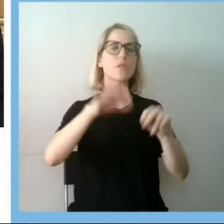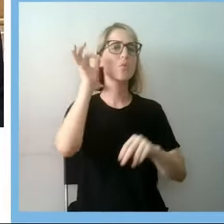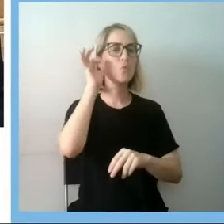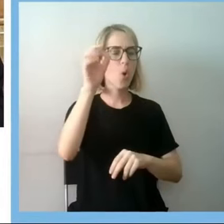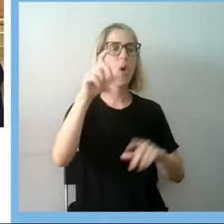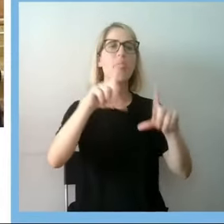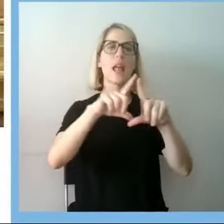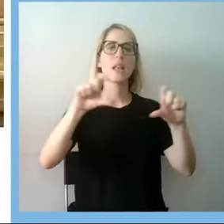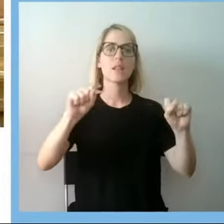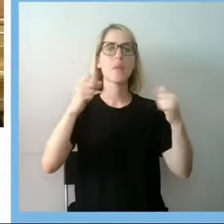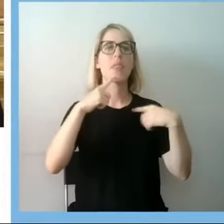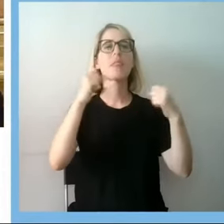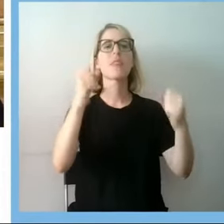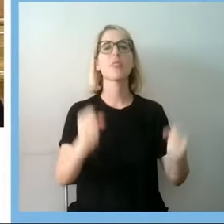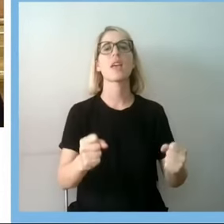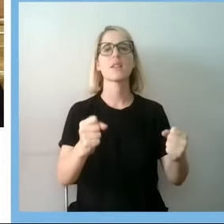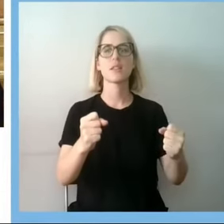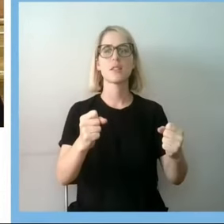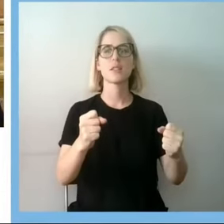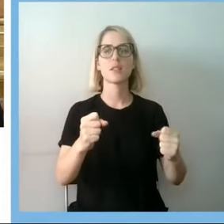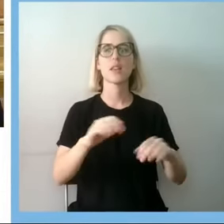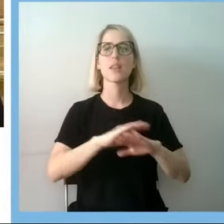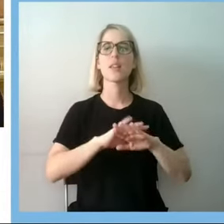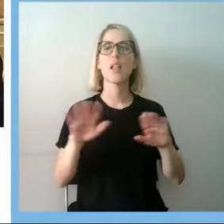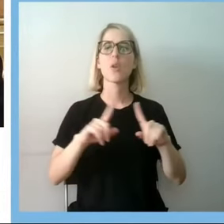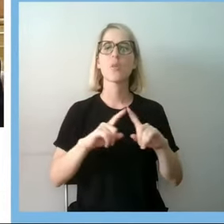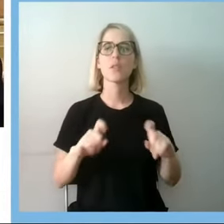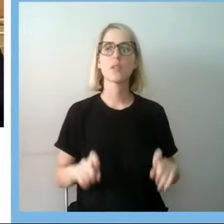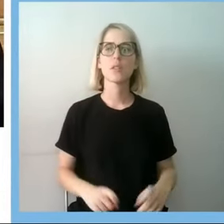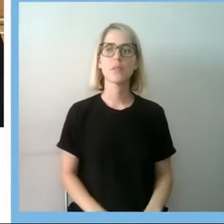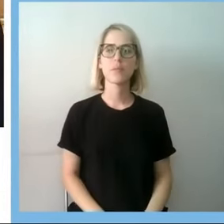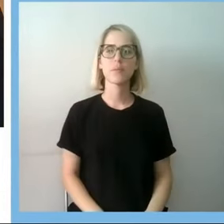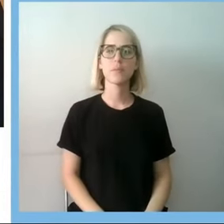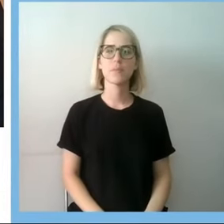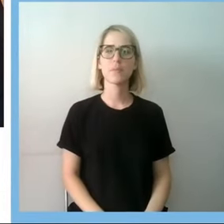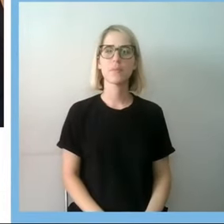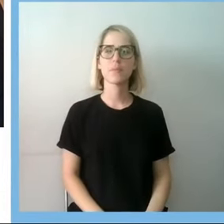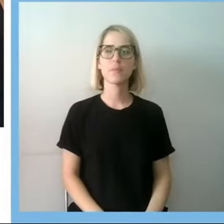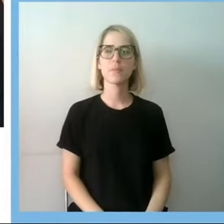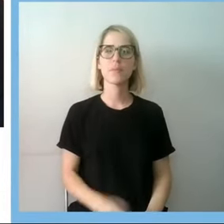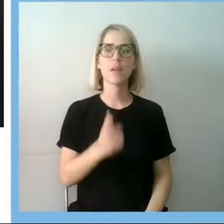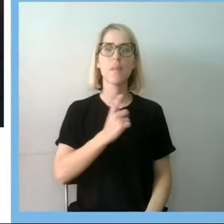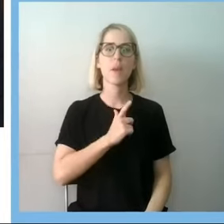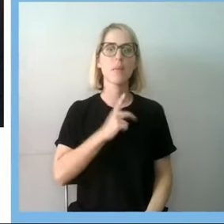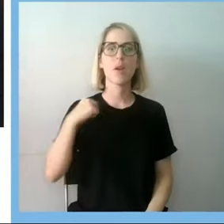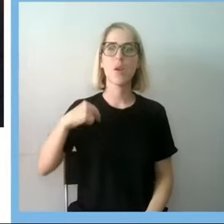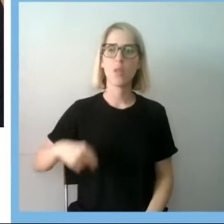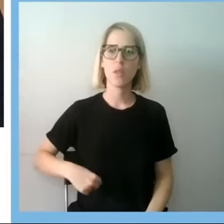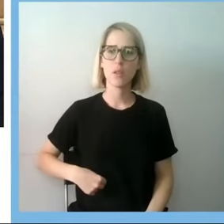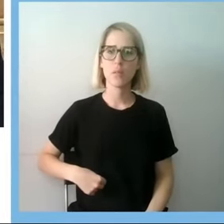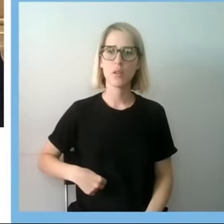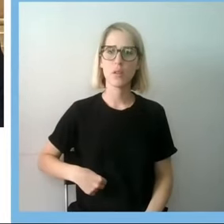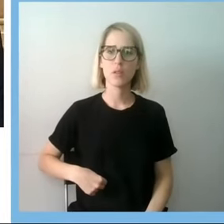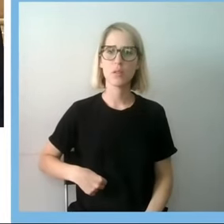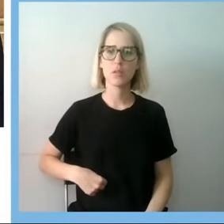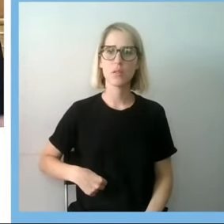Συμβούλιο στη συνέχεια. Και τελειώνω με ένα σχόλιο. Θα περίμενα ότι και ο Δήμαρχος και σαν υποψήφιος πρόεδρος